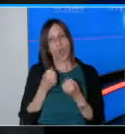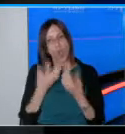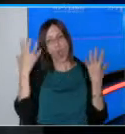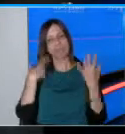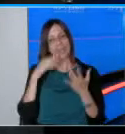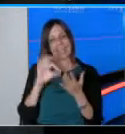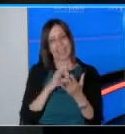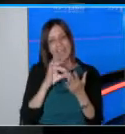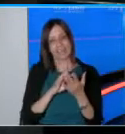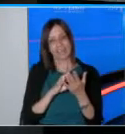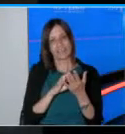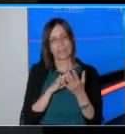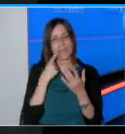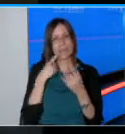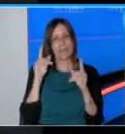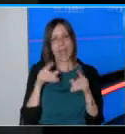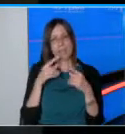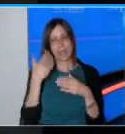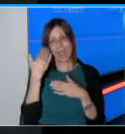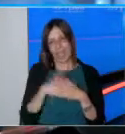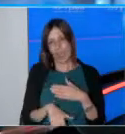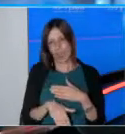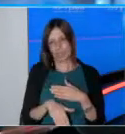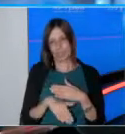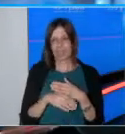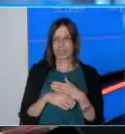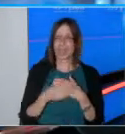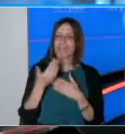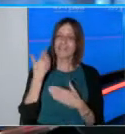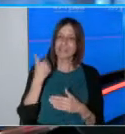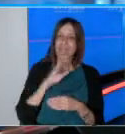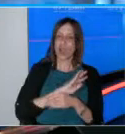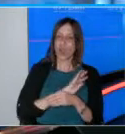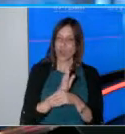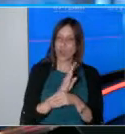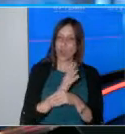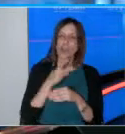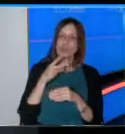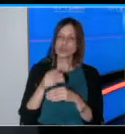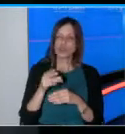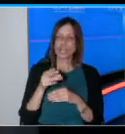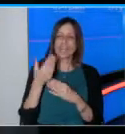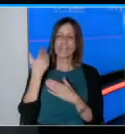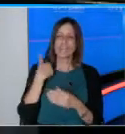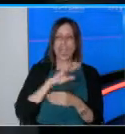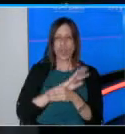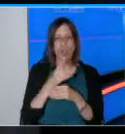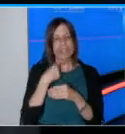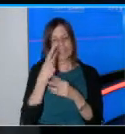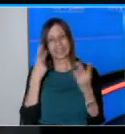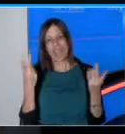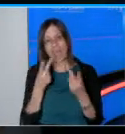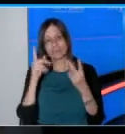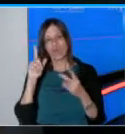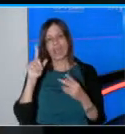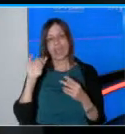שכתבתי והלחנתי, זה שיר... מהאלבום האחרון שיצא לפני הקורונה. מהאלבום האחרון, לחזור, שהושק בזאפה לפני הקורונה. אז אני אגיד לכם, אם תחפשו את